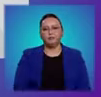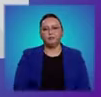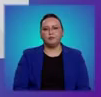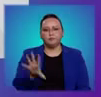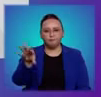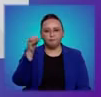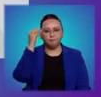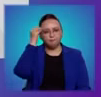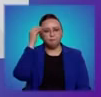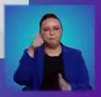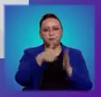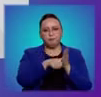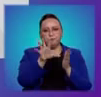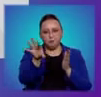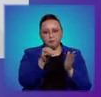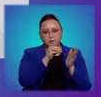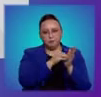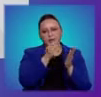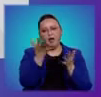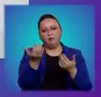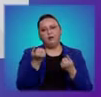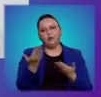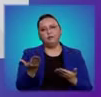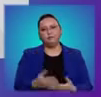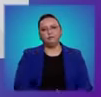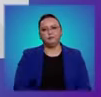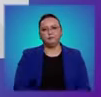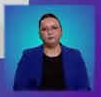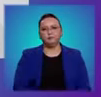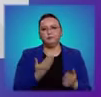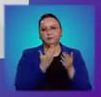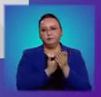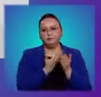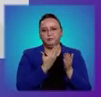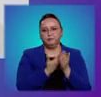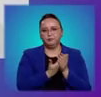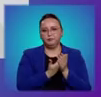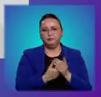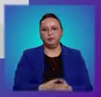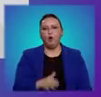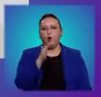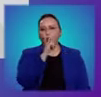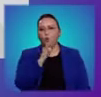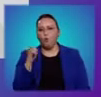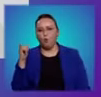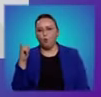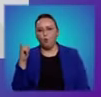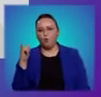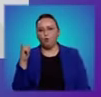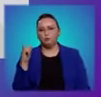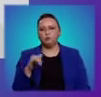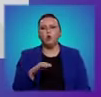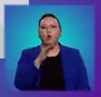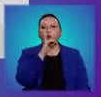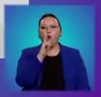тогтоож тэмдэгтээ бичиж аваарай. За жишээ нь уу гэдэг үгийг урт угаар буюу уугуу